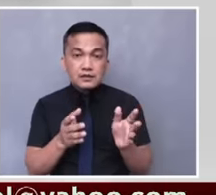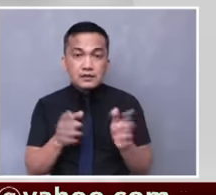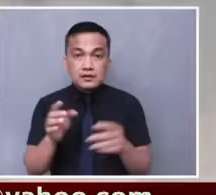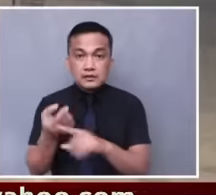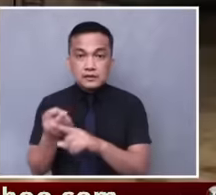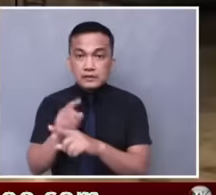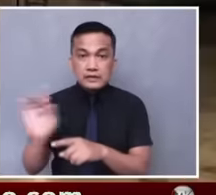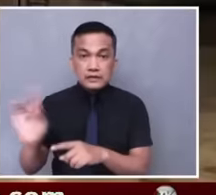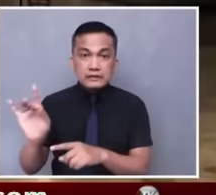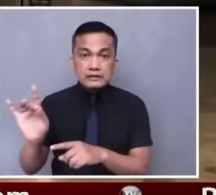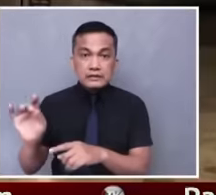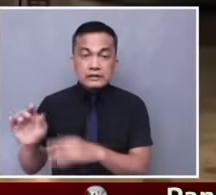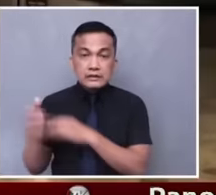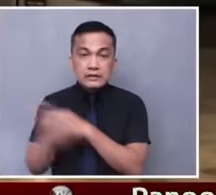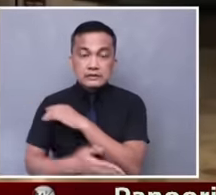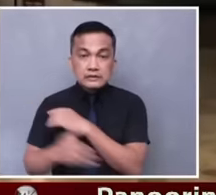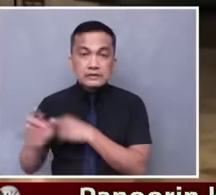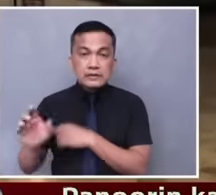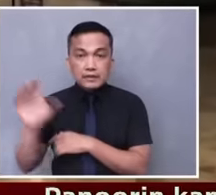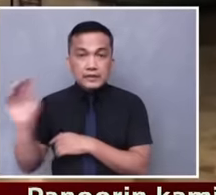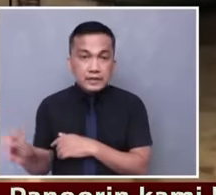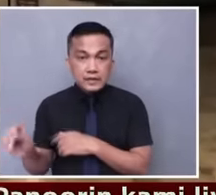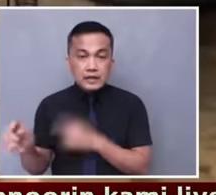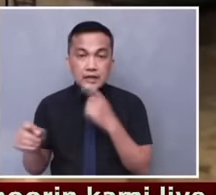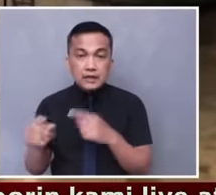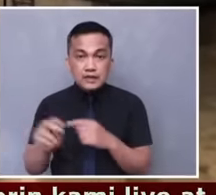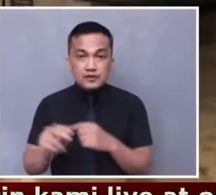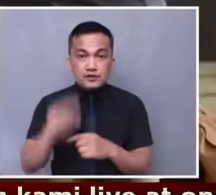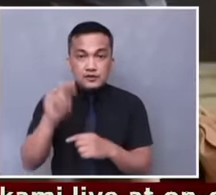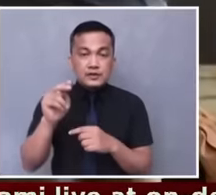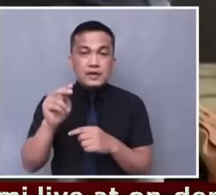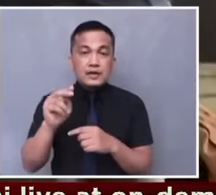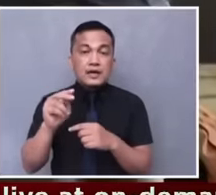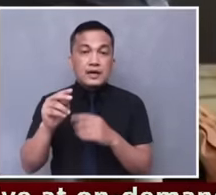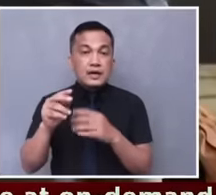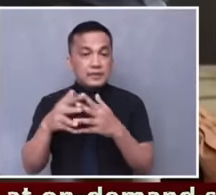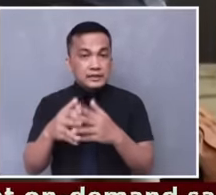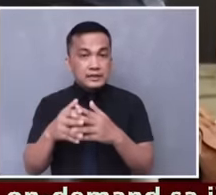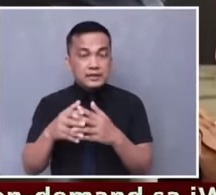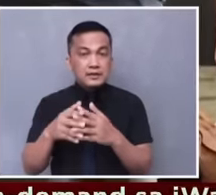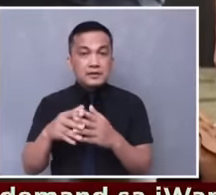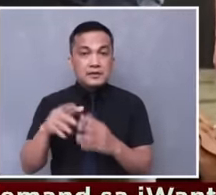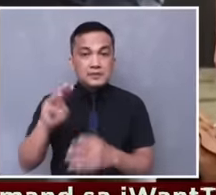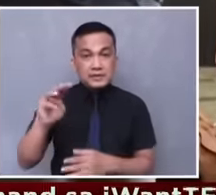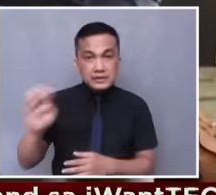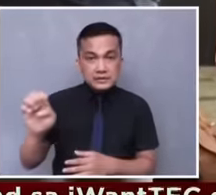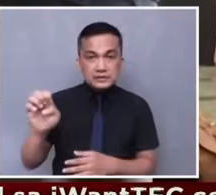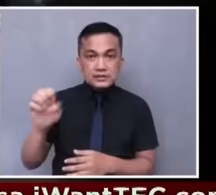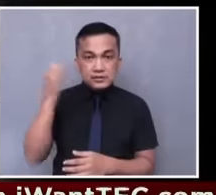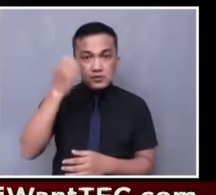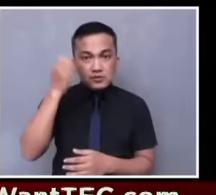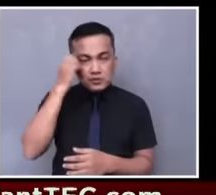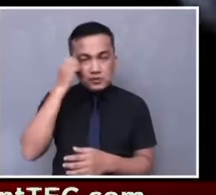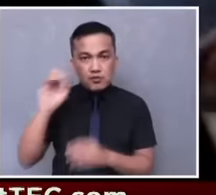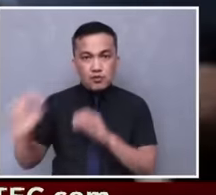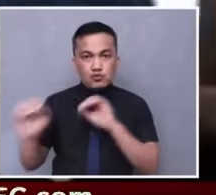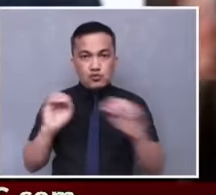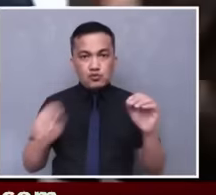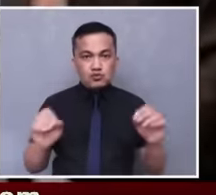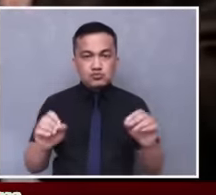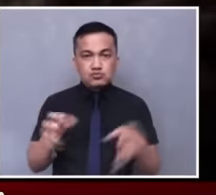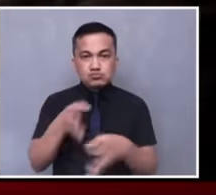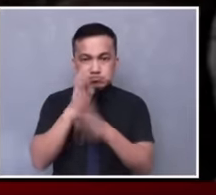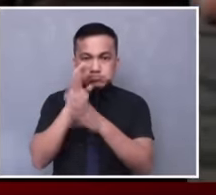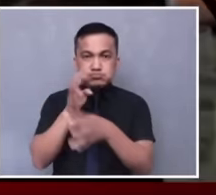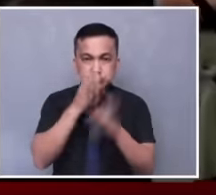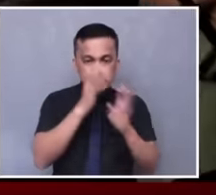Africa. Mula sa North America hanggang sa Middle East at sa Europe, kanya-kanyang paghihigpit ang ginagawa ng mga bansa